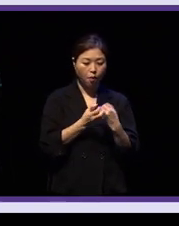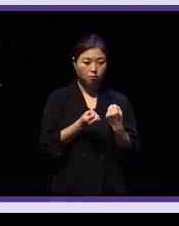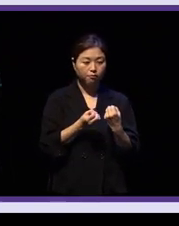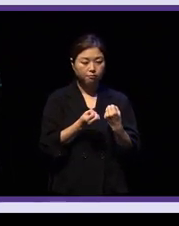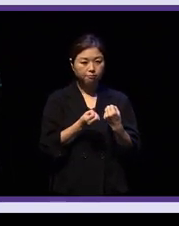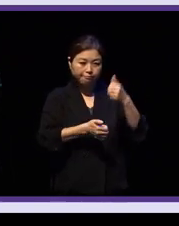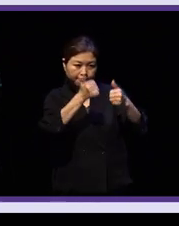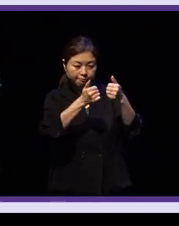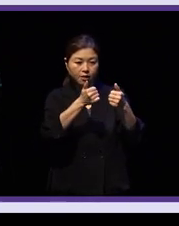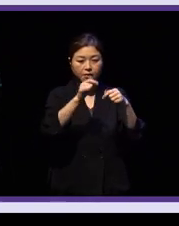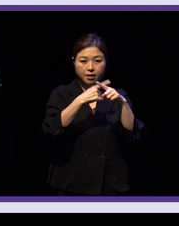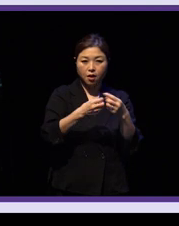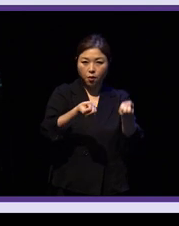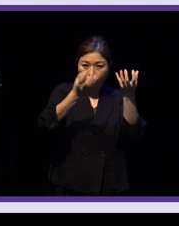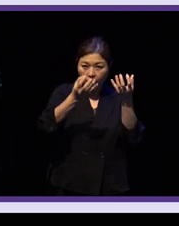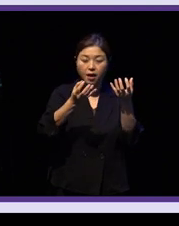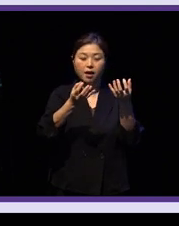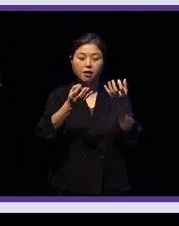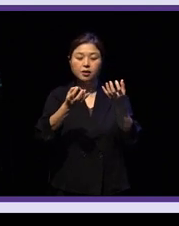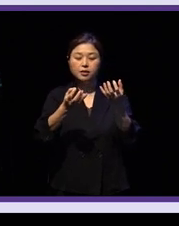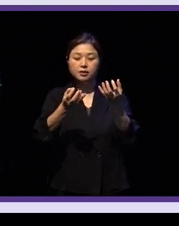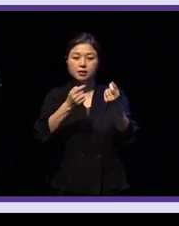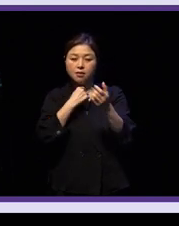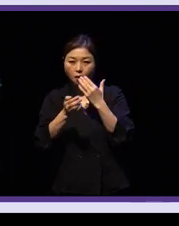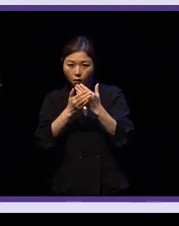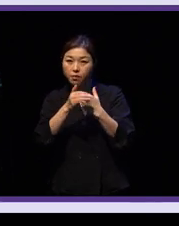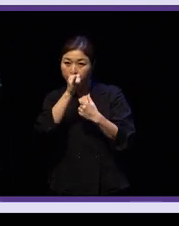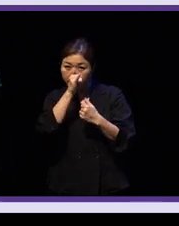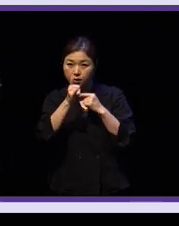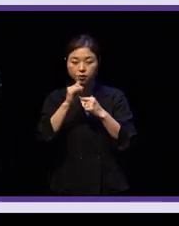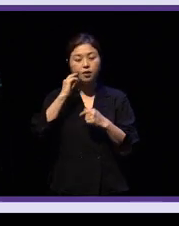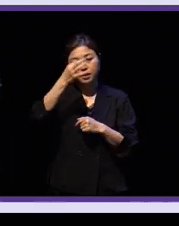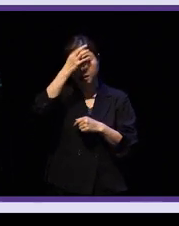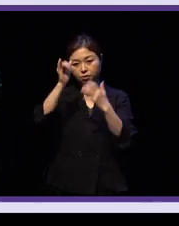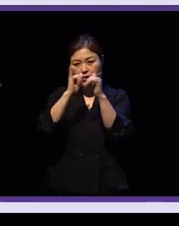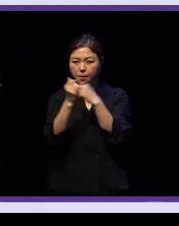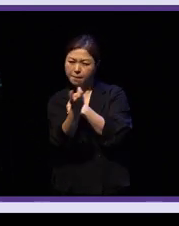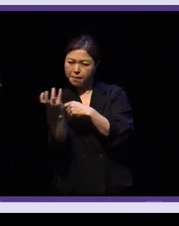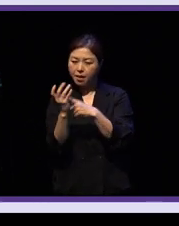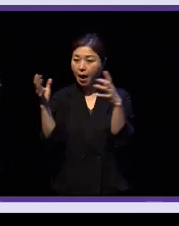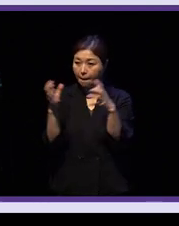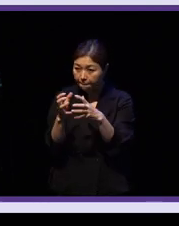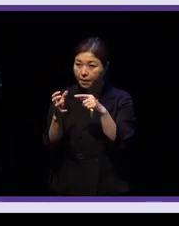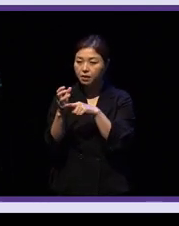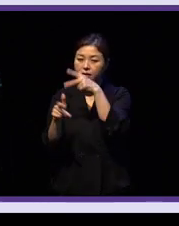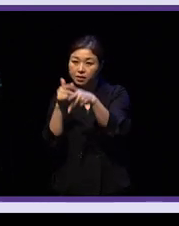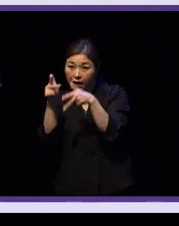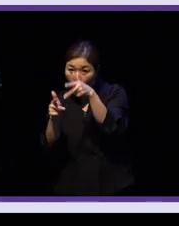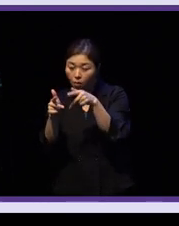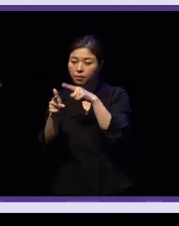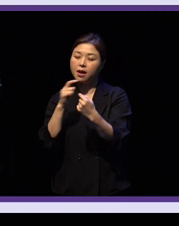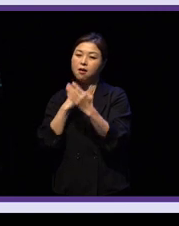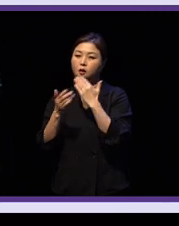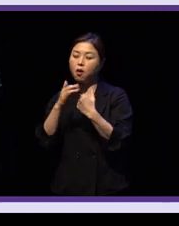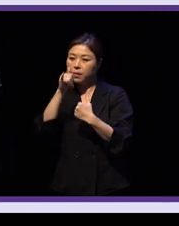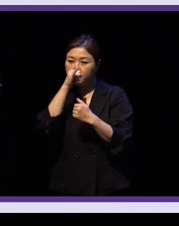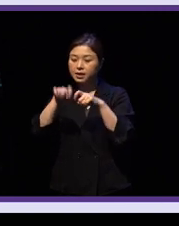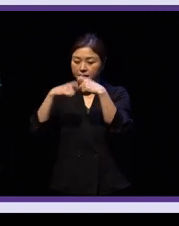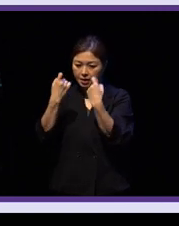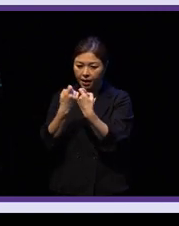예비예술인 발굴 사업 실적이 있거나 예비예술인 다수가 주도적으로 참여한 프로젝트 추진 실적이 있는